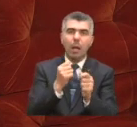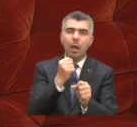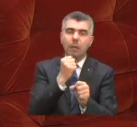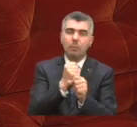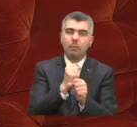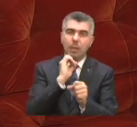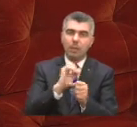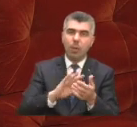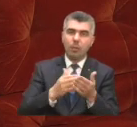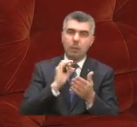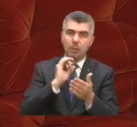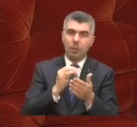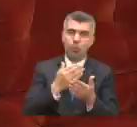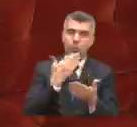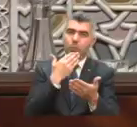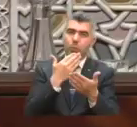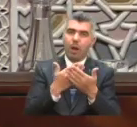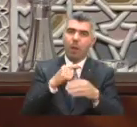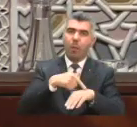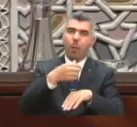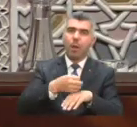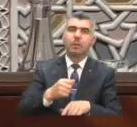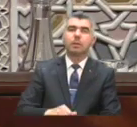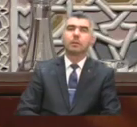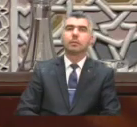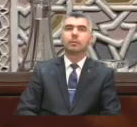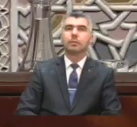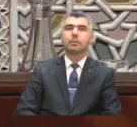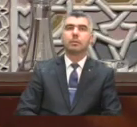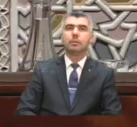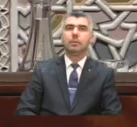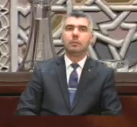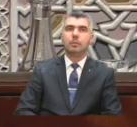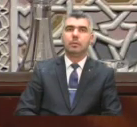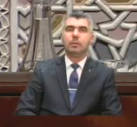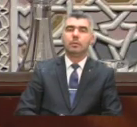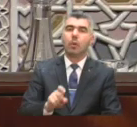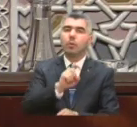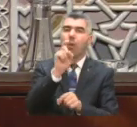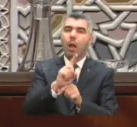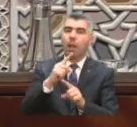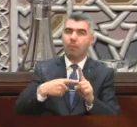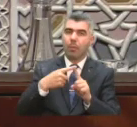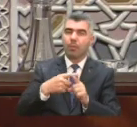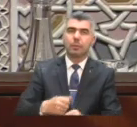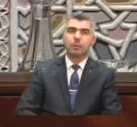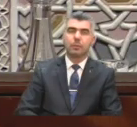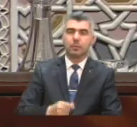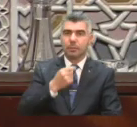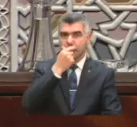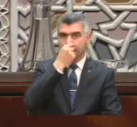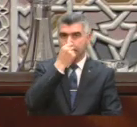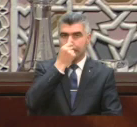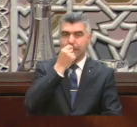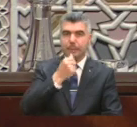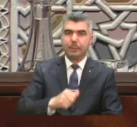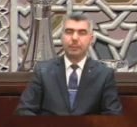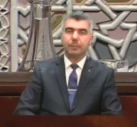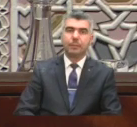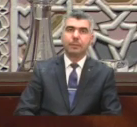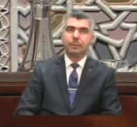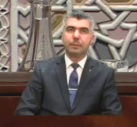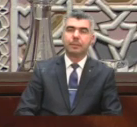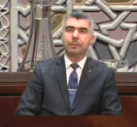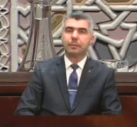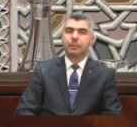ترشيد طبعا اختيار. شكرا السيدة الوزيرة. هل هناك تعقيب إضافي بالنسبة لباقي عنده